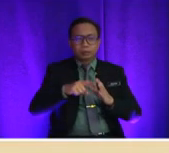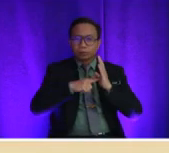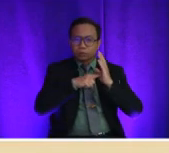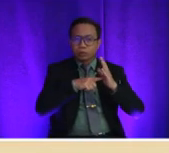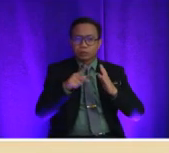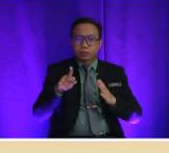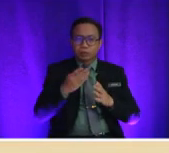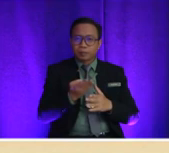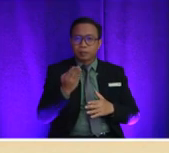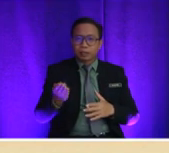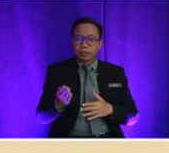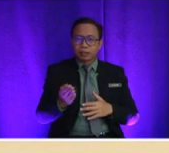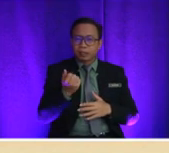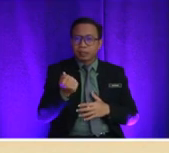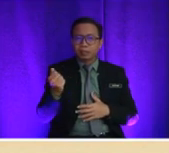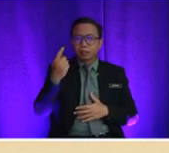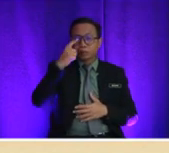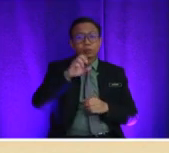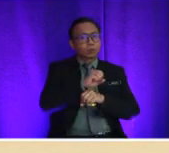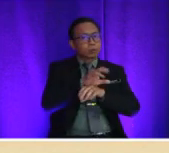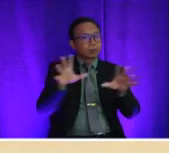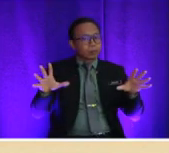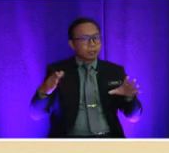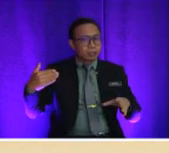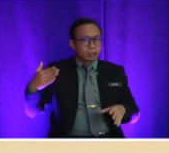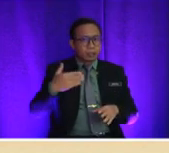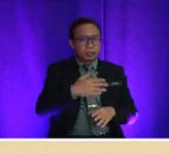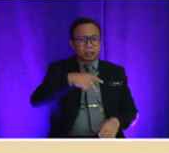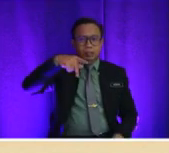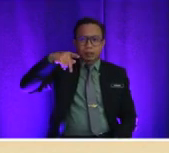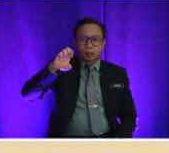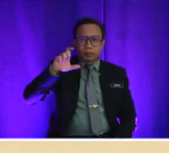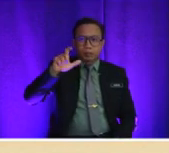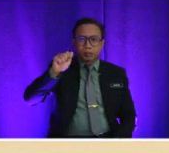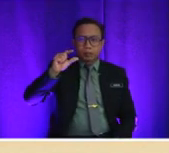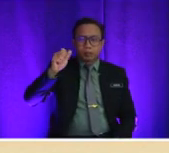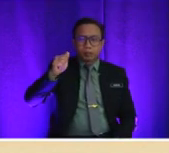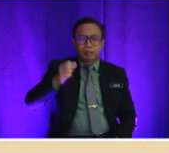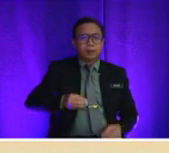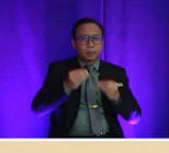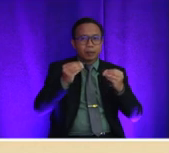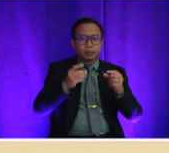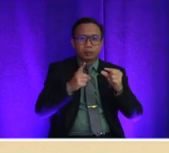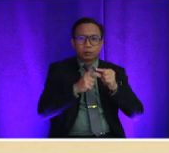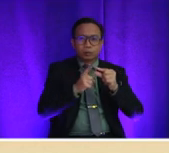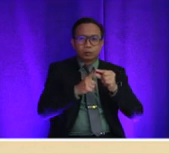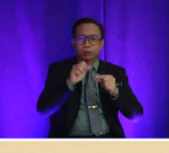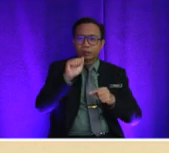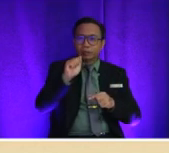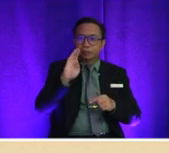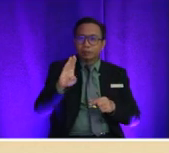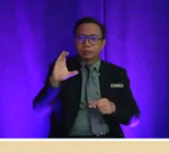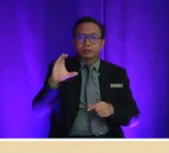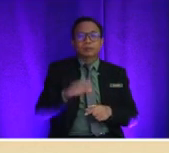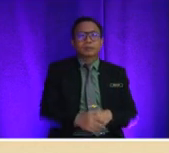bahan dan perata untuk membiak ikan page dia bagi abjad hah oke dibagi ee abjad ABC Oke